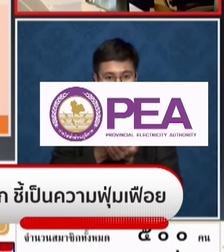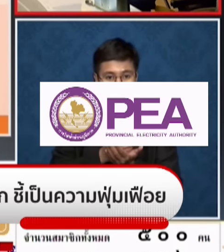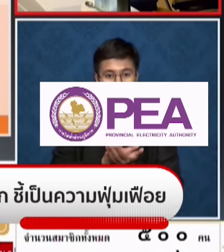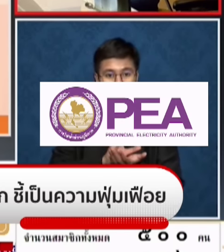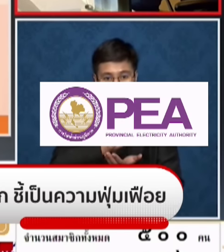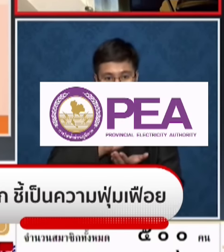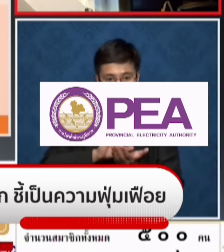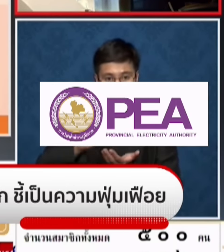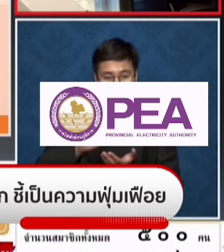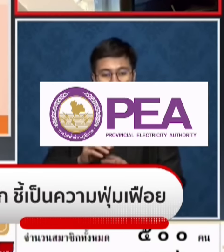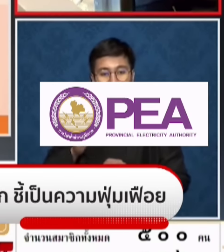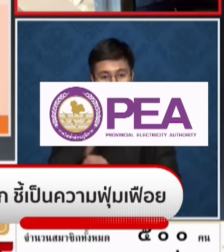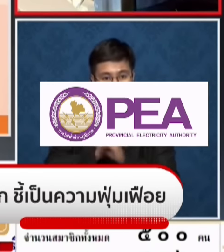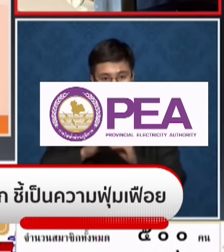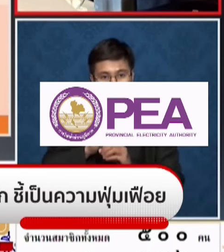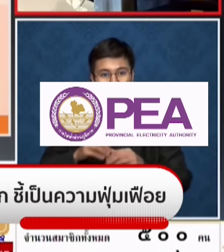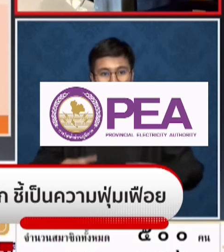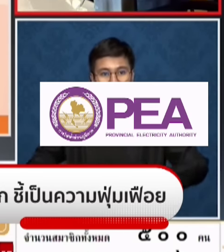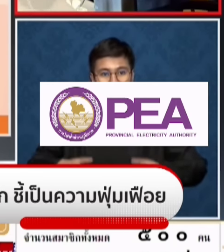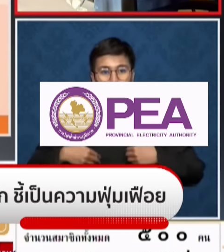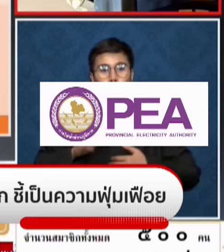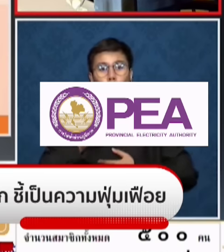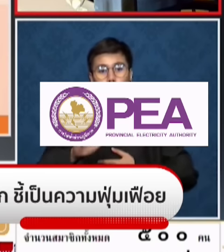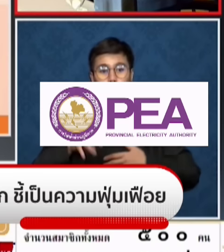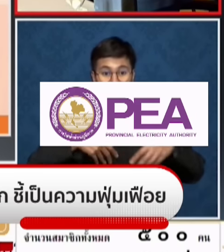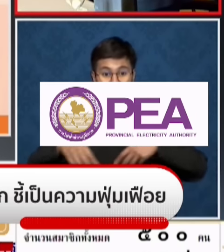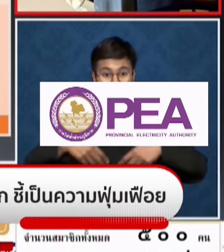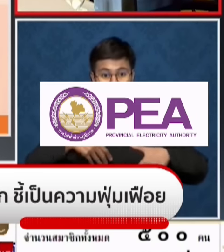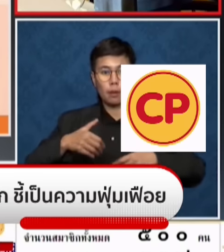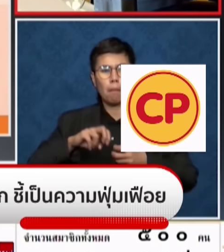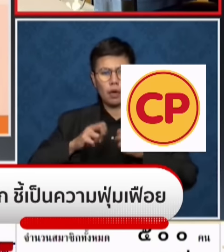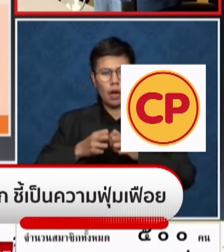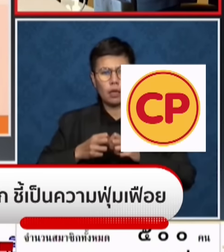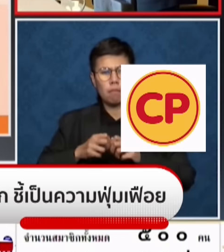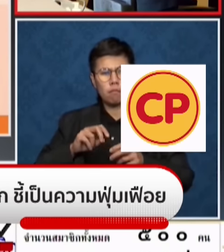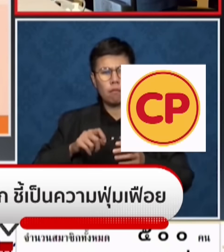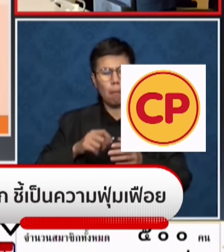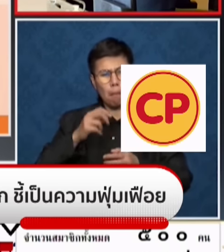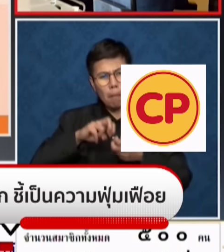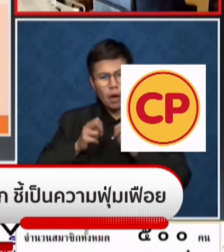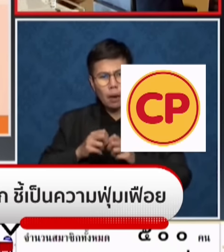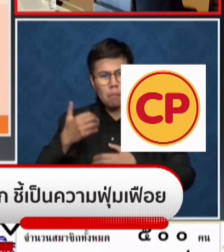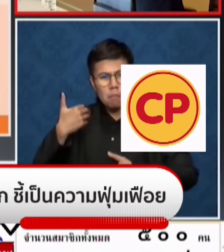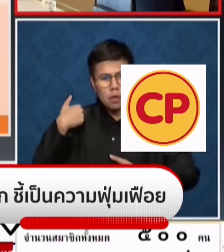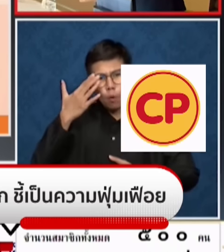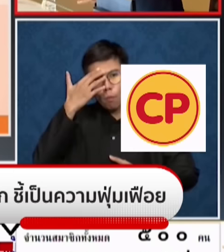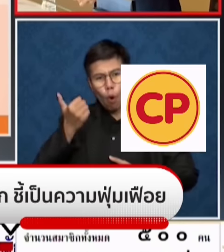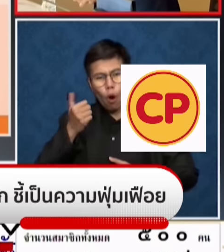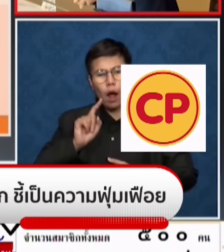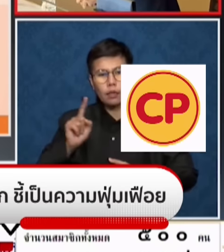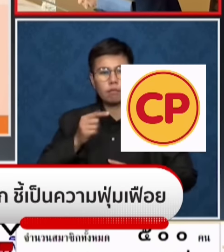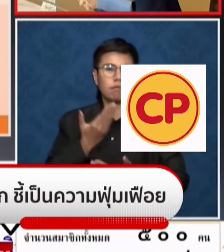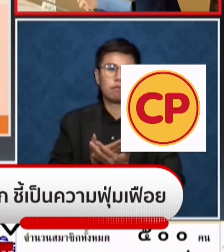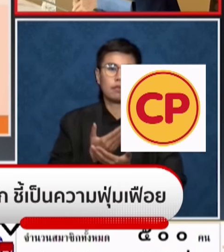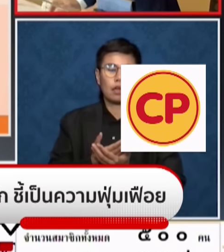ภัยในชีวิตและทรัพย์สินของประชาชนแล้วปัญหานี้มันเกิดจากสาเหตุอะไรกันแน่ครับมันเป็นเพราะได้งบประมาณ